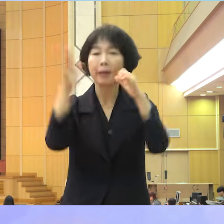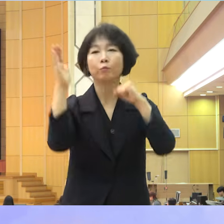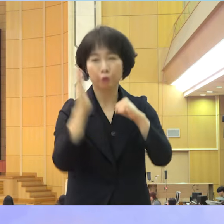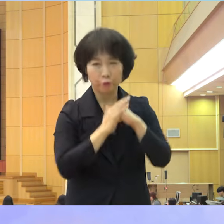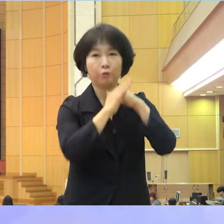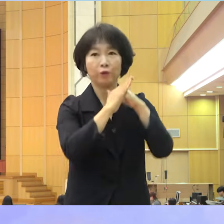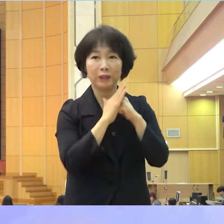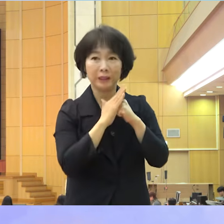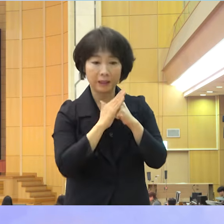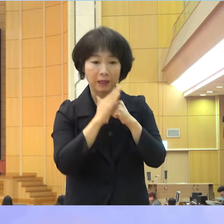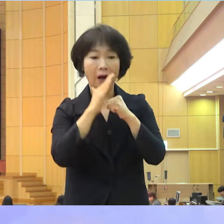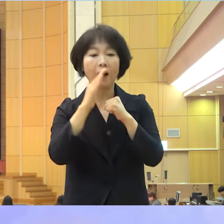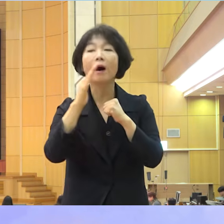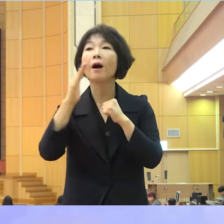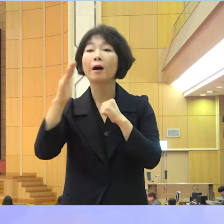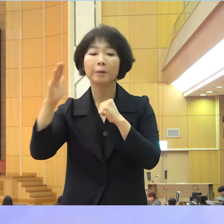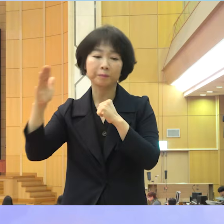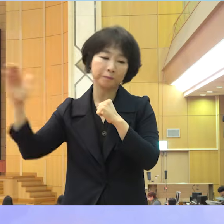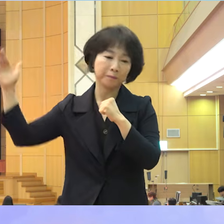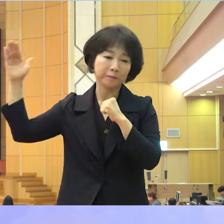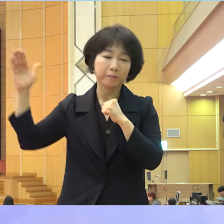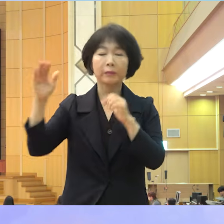믿기 때문이라.